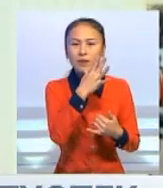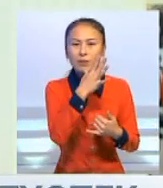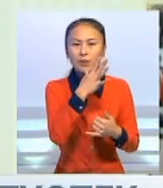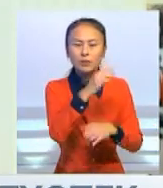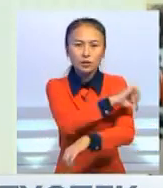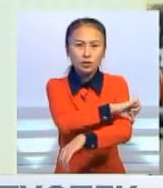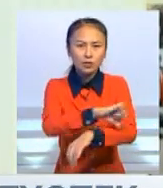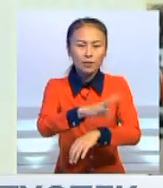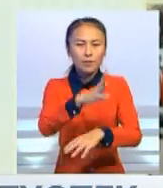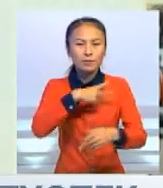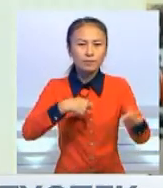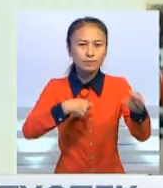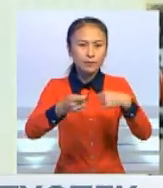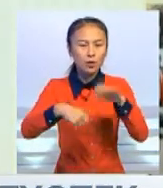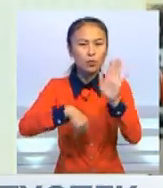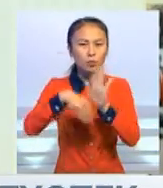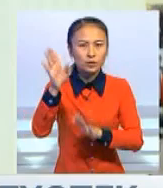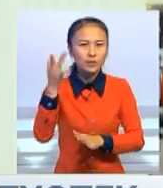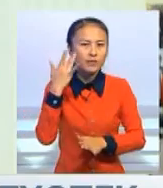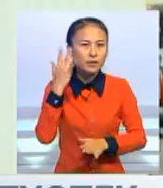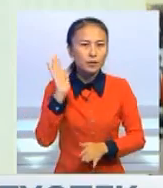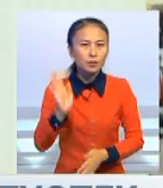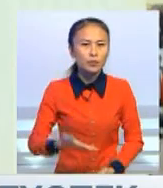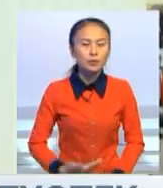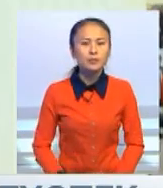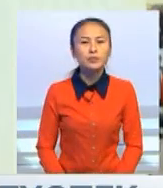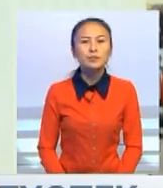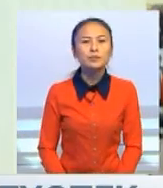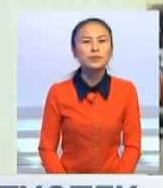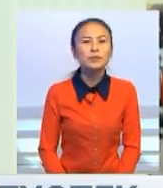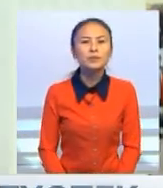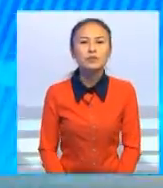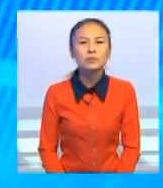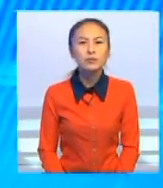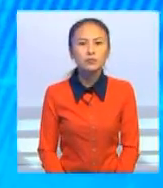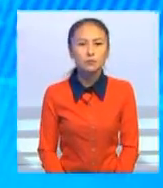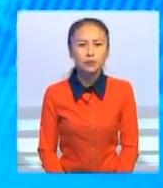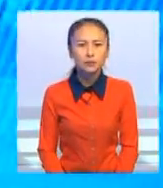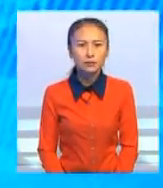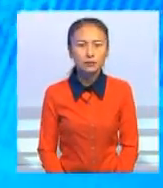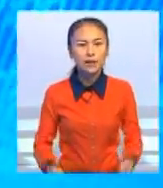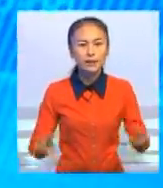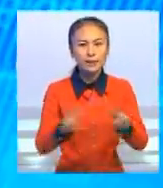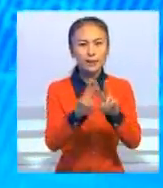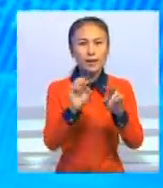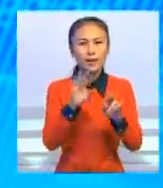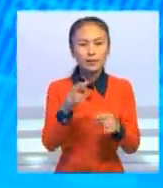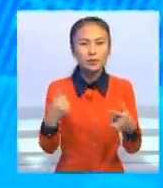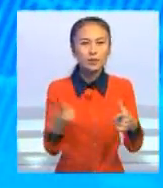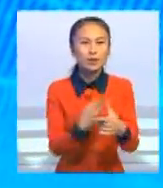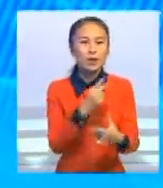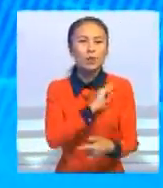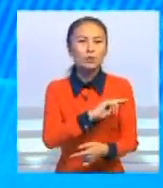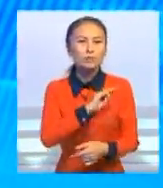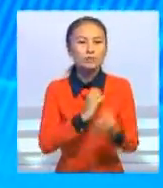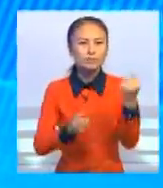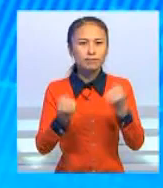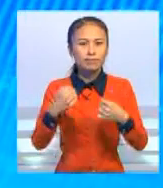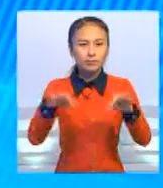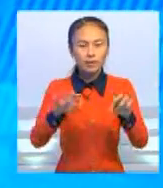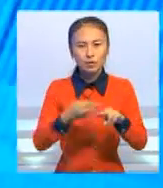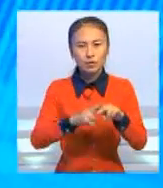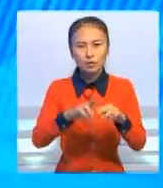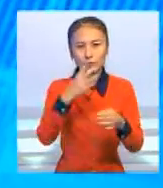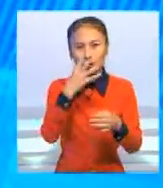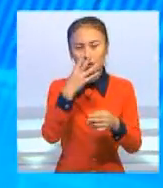шекаралас әріптестіктің нығая түсуіне біз де мүдделіміз. Астана әкімдігінің қызметтік көліктеріне арнайы